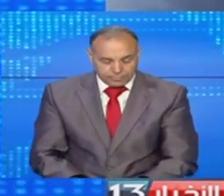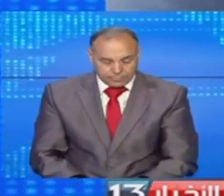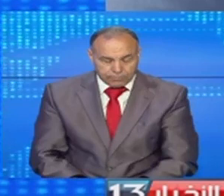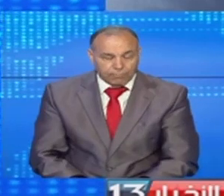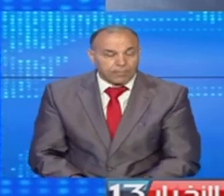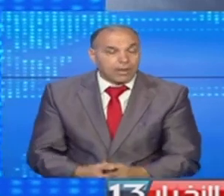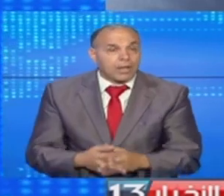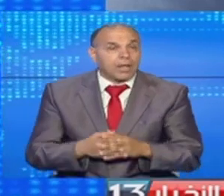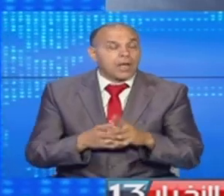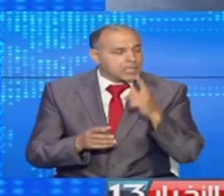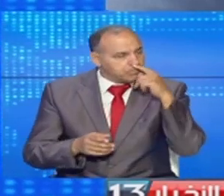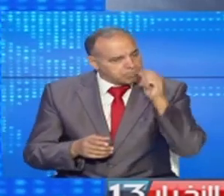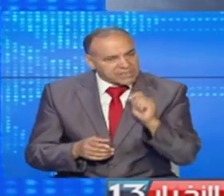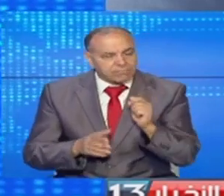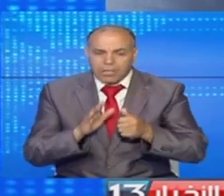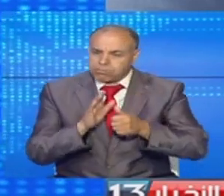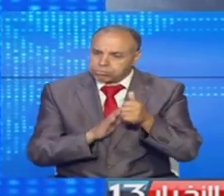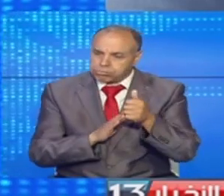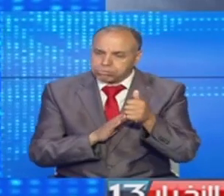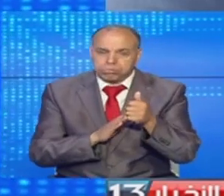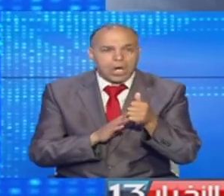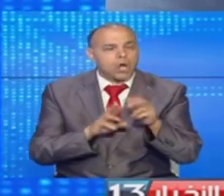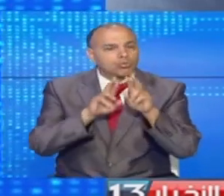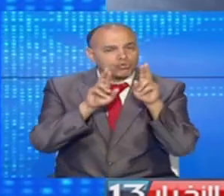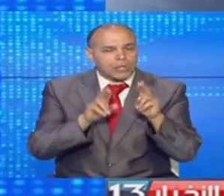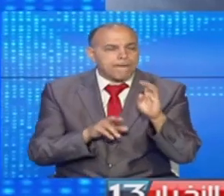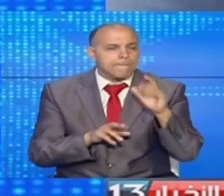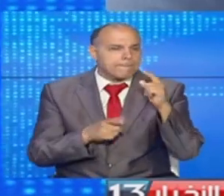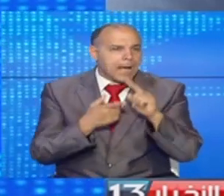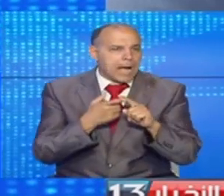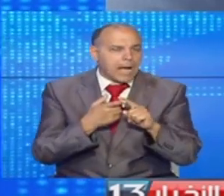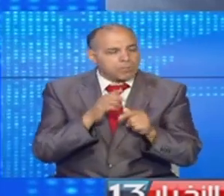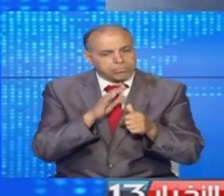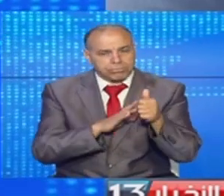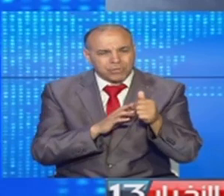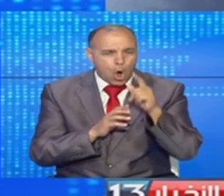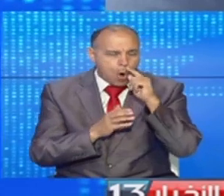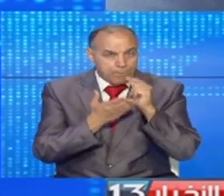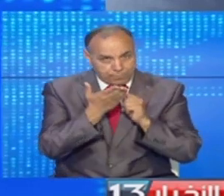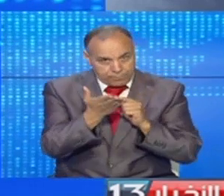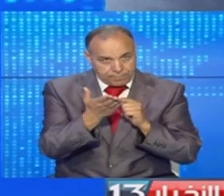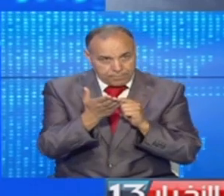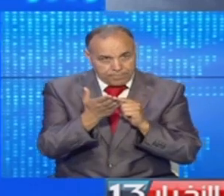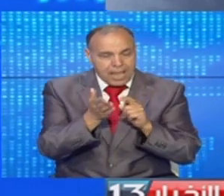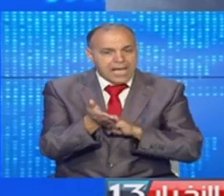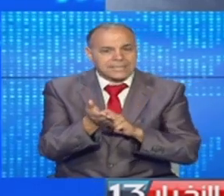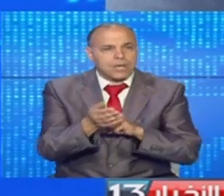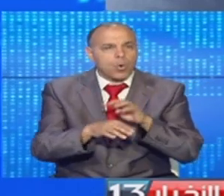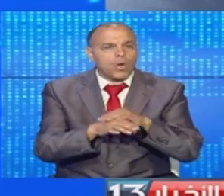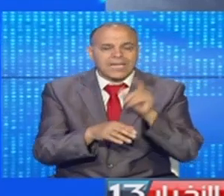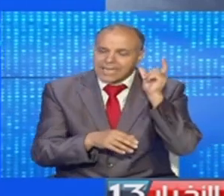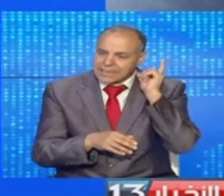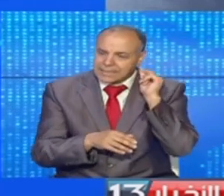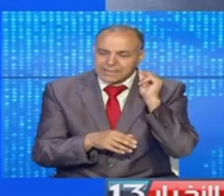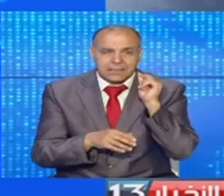لم يثني الإصرار على النجاح لنيل شهادة البكالوريا المترشح فاضل الحمزاوي أصيل ولاية